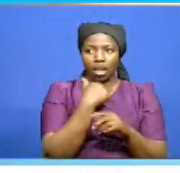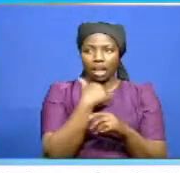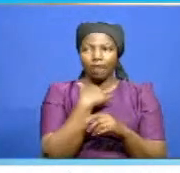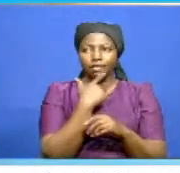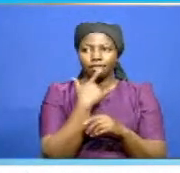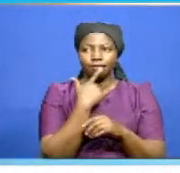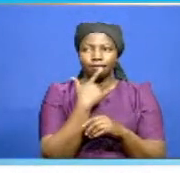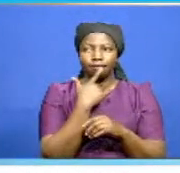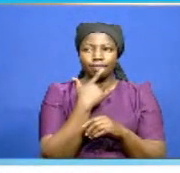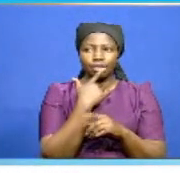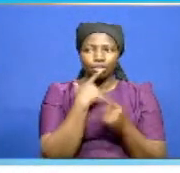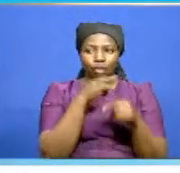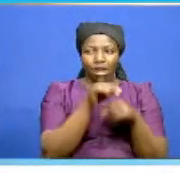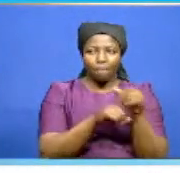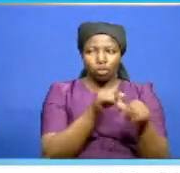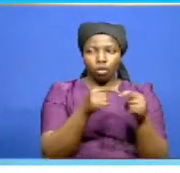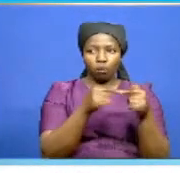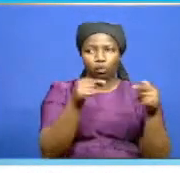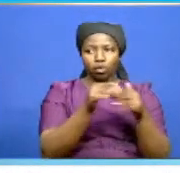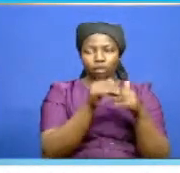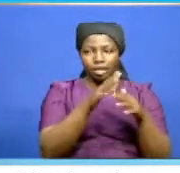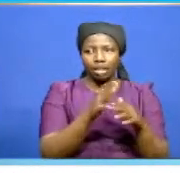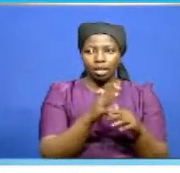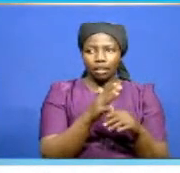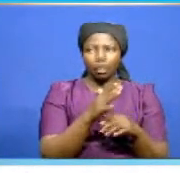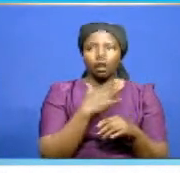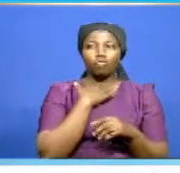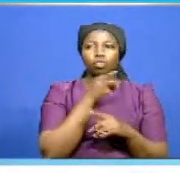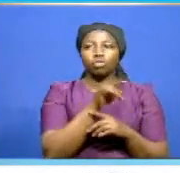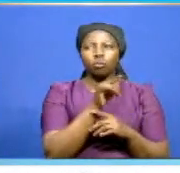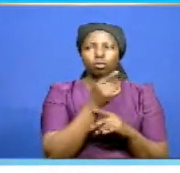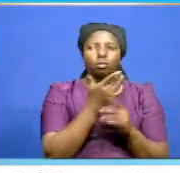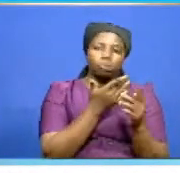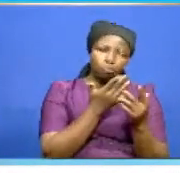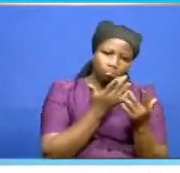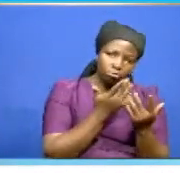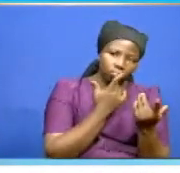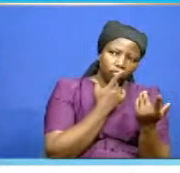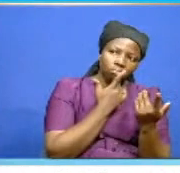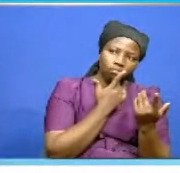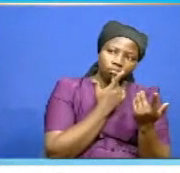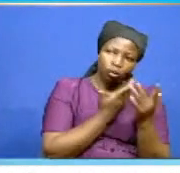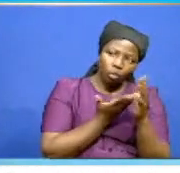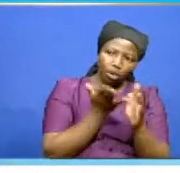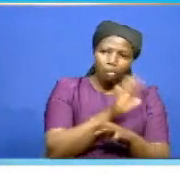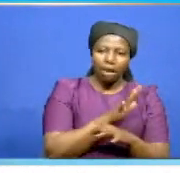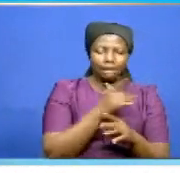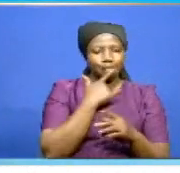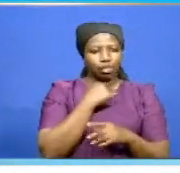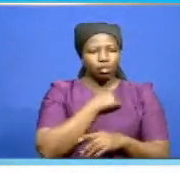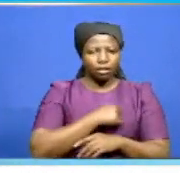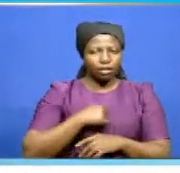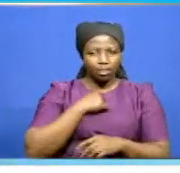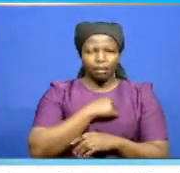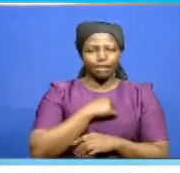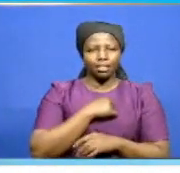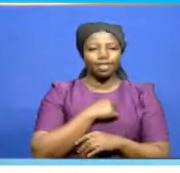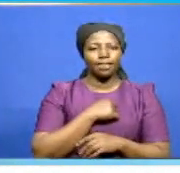kwa kiongozi wa chama cha upinzani, ningependa tu uweze kurejelea na kuhuya radhi kuhusiana na neno